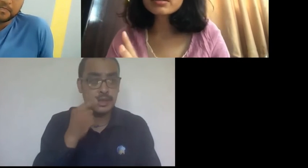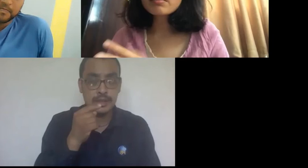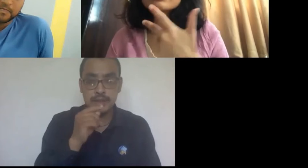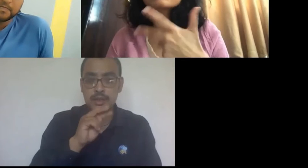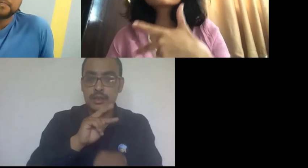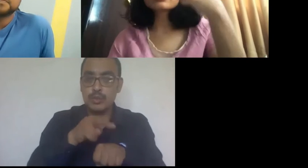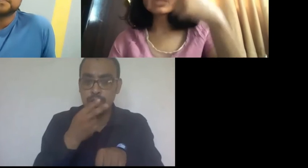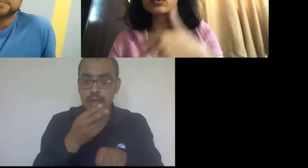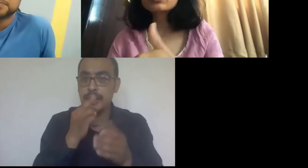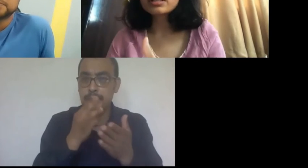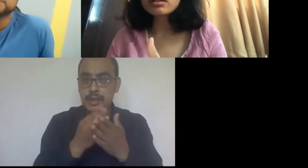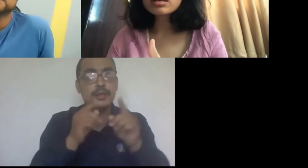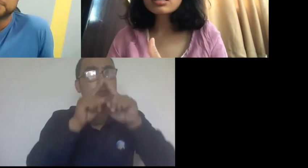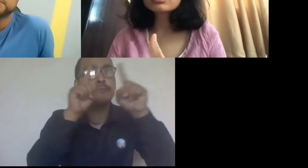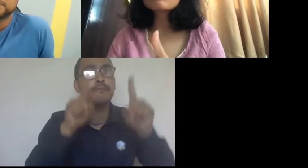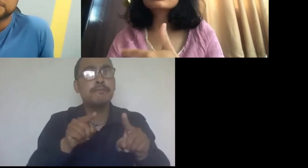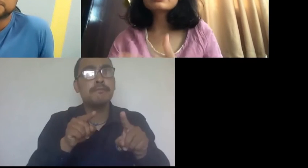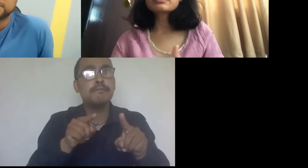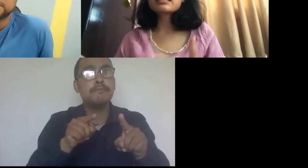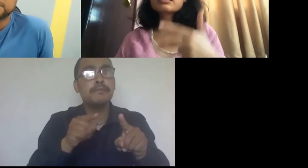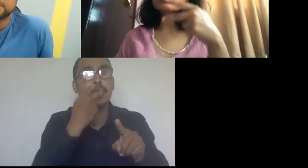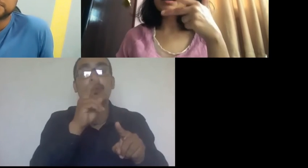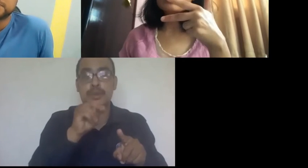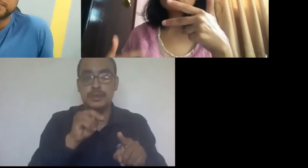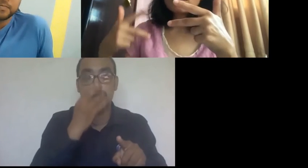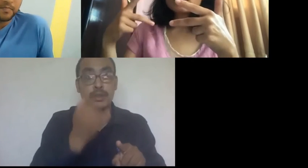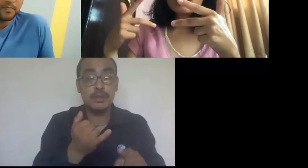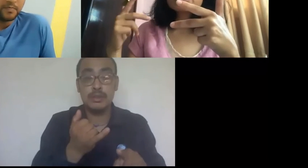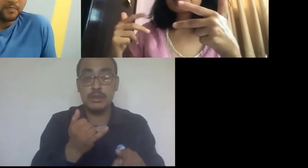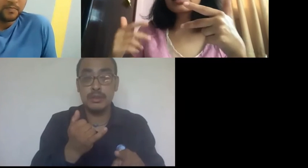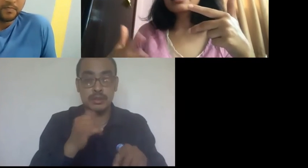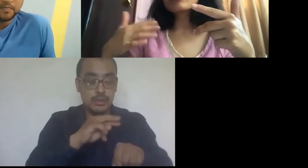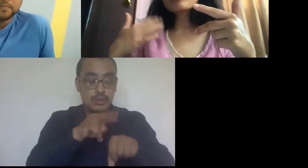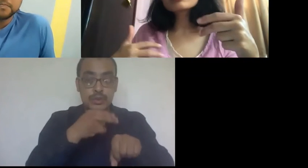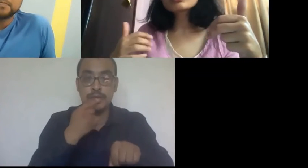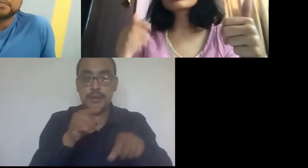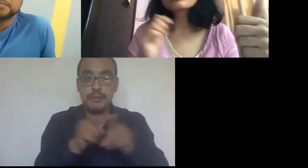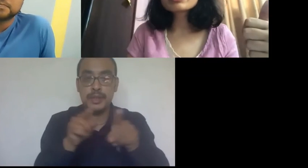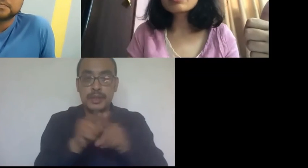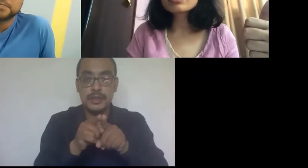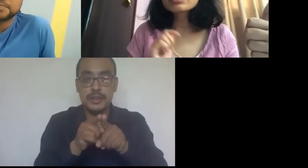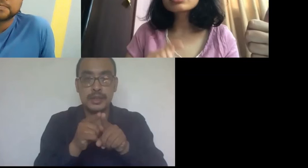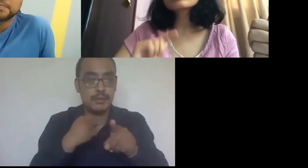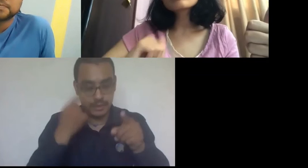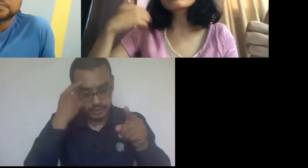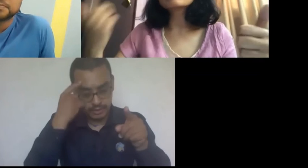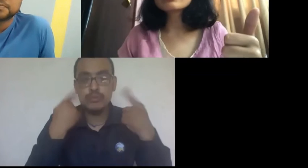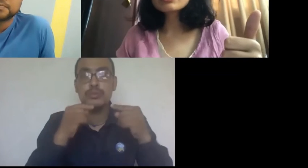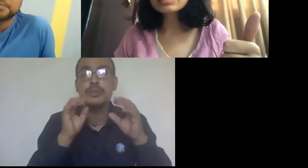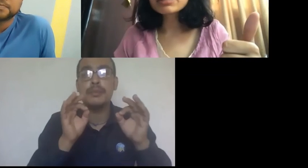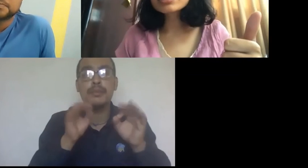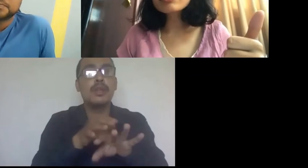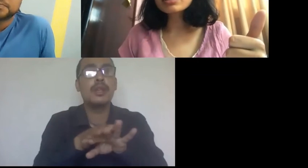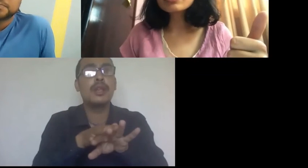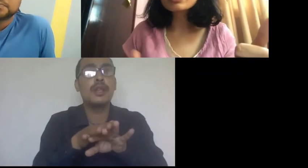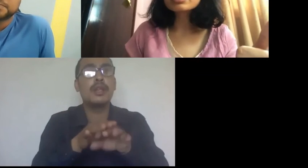2 आवर्स मात्रै स्क्रिन हेर्नुपर्छ। किन भन्दा यसले चाहिँ हाम्रो 2 आवर्स मात्रै हेर्दाखेरि हाम्रो मेन्टल वेलबिङलाई पनि राम्रो गर्छ, किनभने त्योभन्दा धेरै